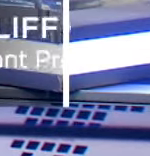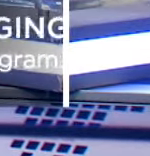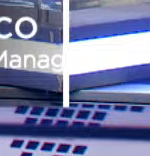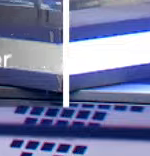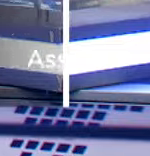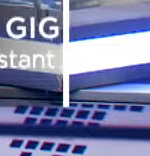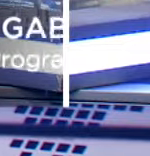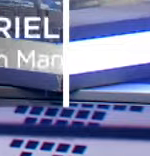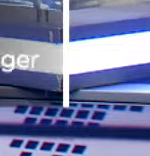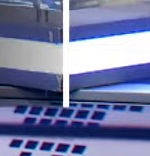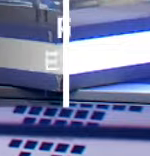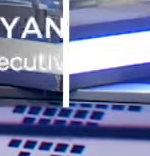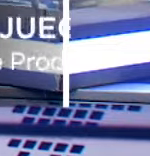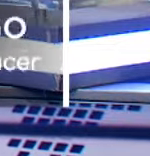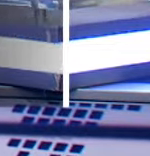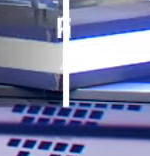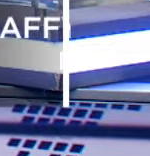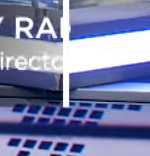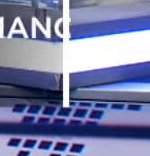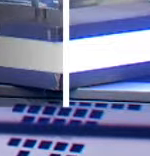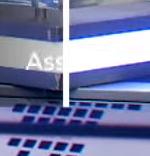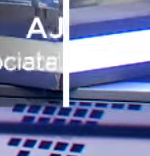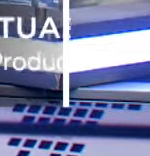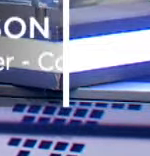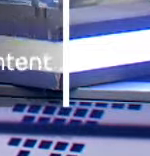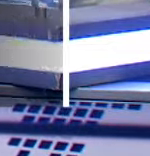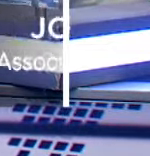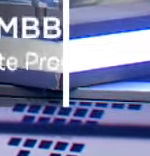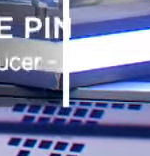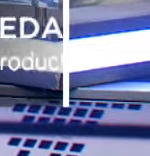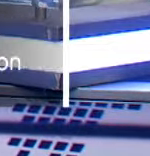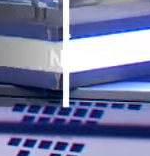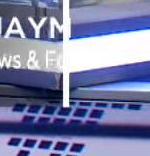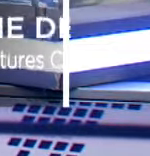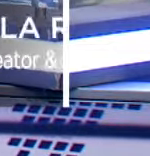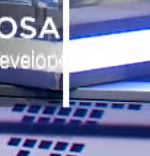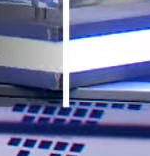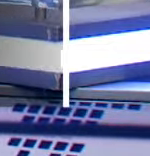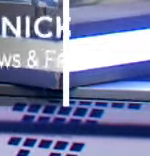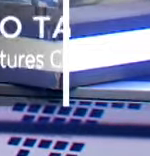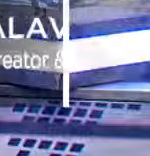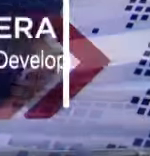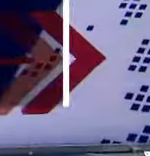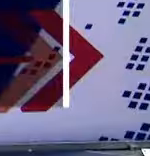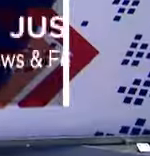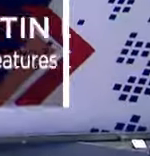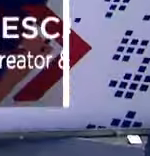Mayan Los Baños, ako po si Nikki de Guzman. Ako naman po si Edling Gao. Aga sa lulus mga kapatid. Magandang gabi.